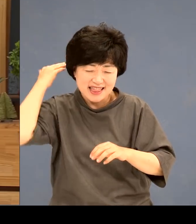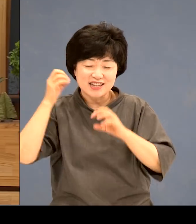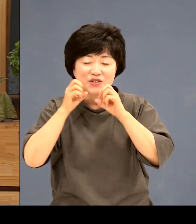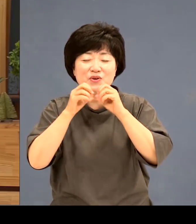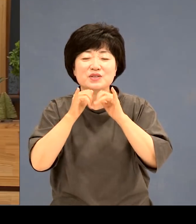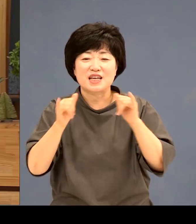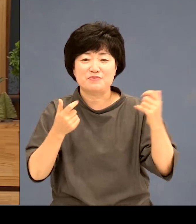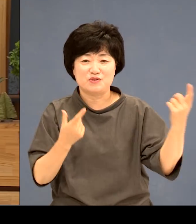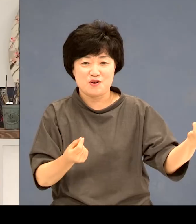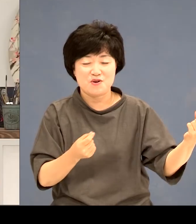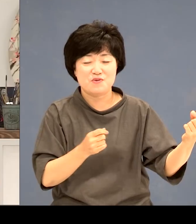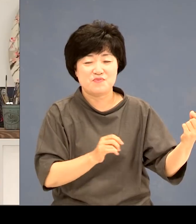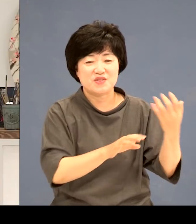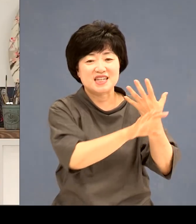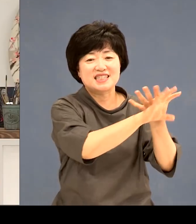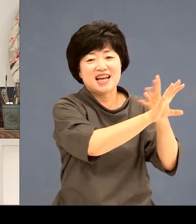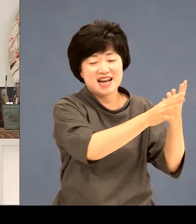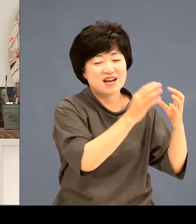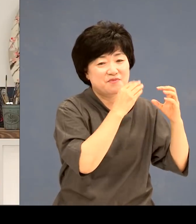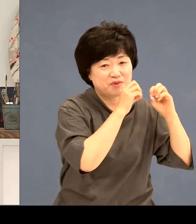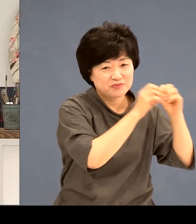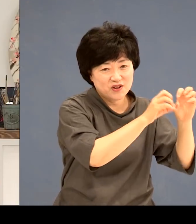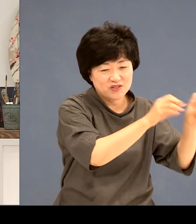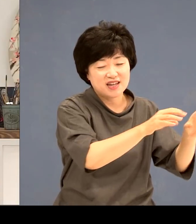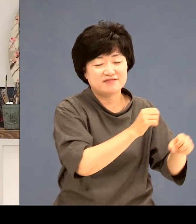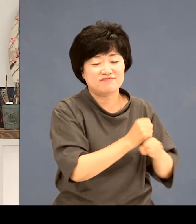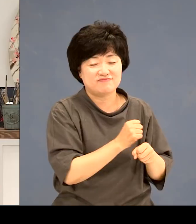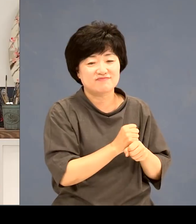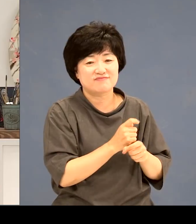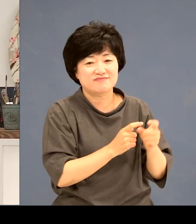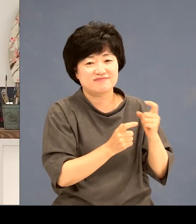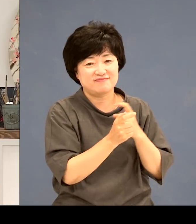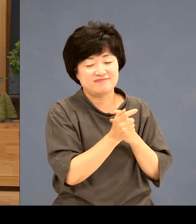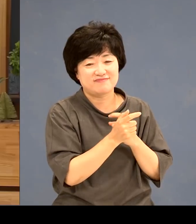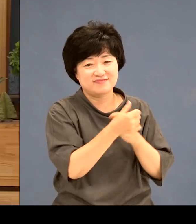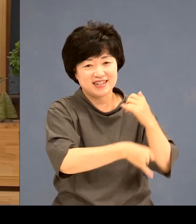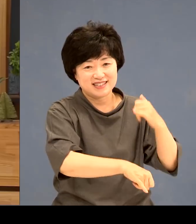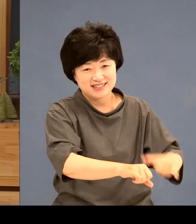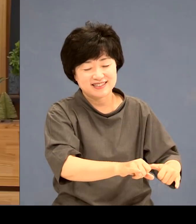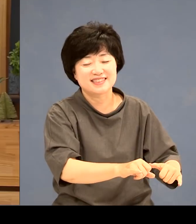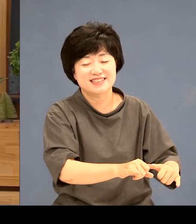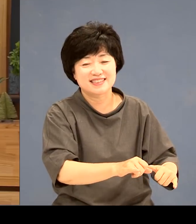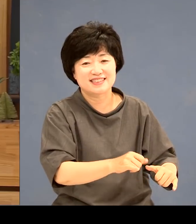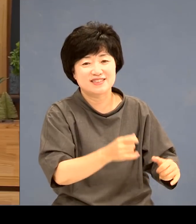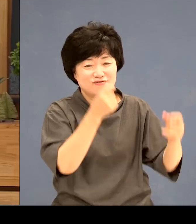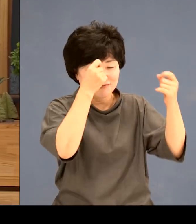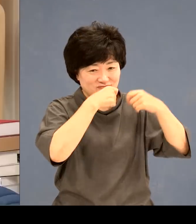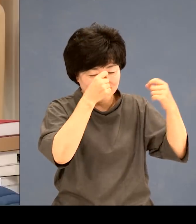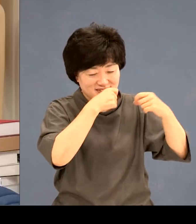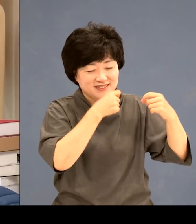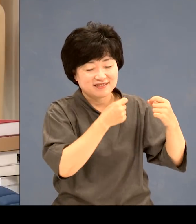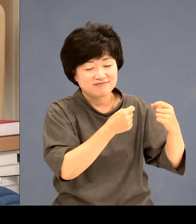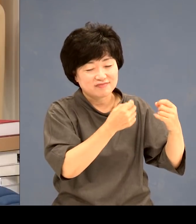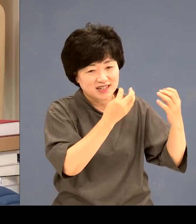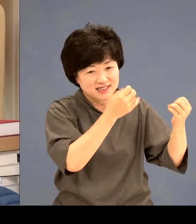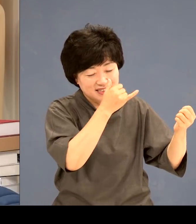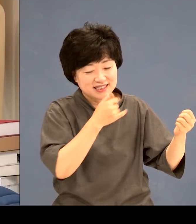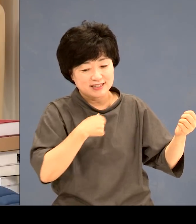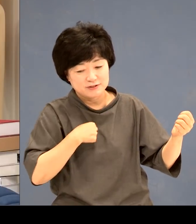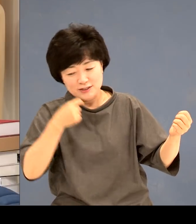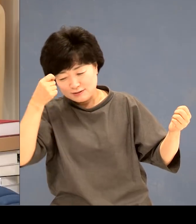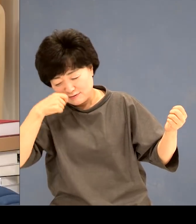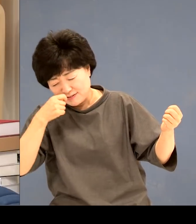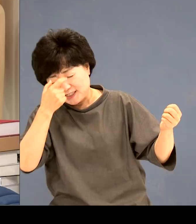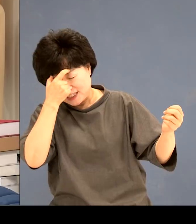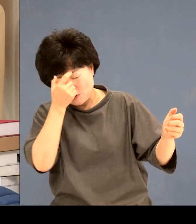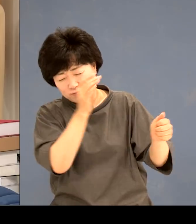계시니까 아마 우리의 더 많은 기도가 필요할 것 같고요. 저희 또 특히 자녀분들 오늘 눈물 많이 흘리셨는데 저희가 더 많은